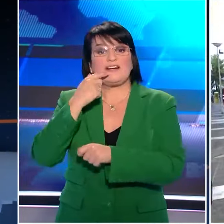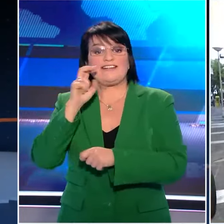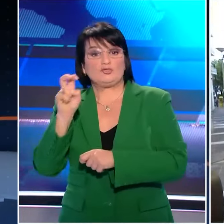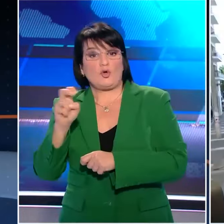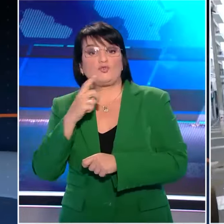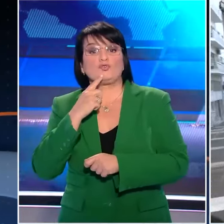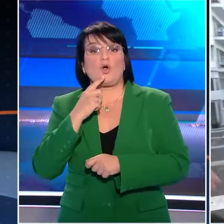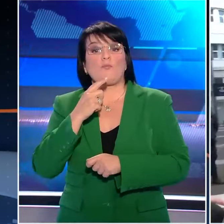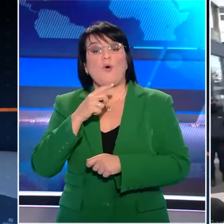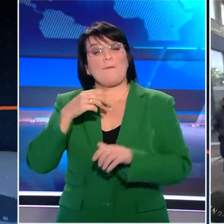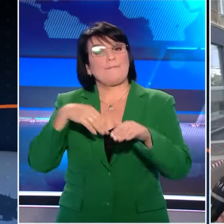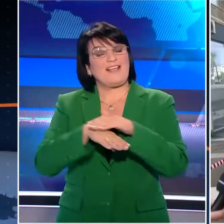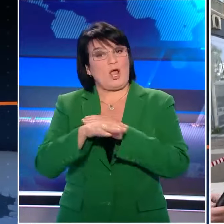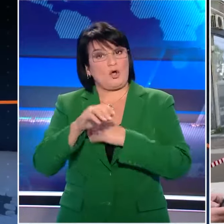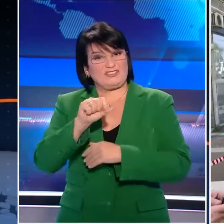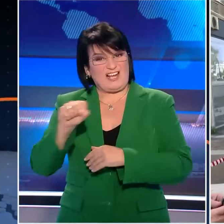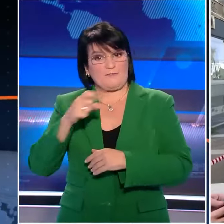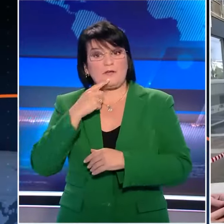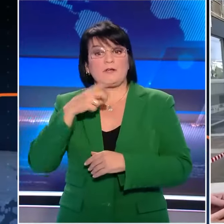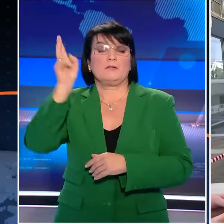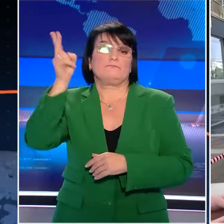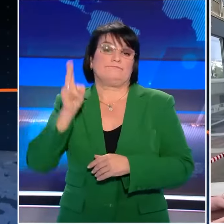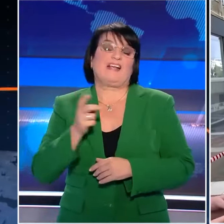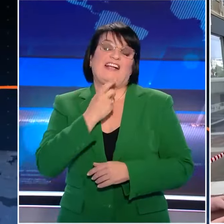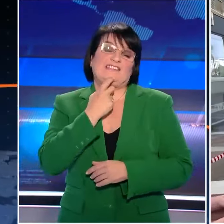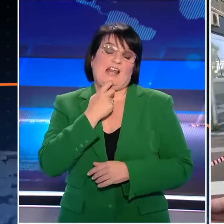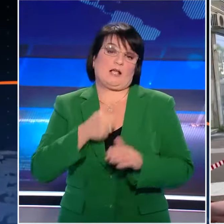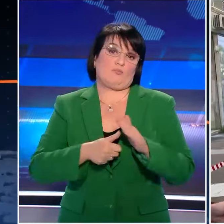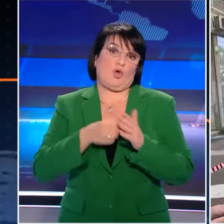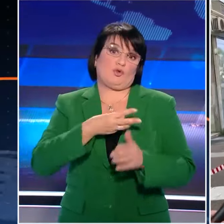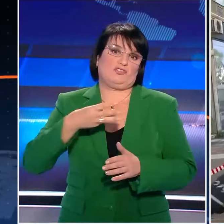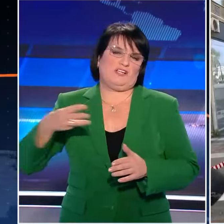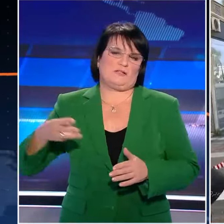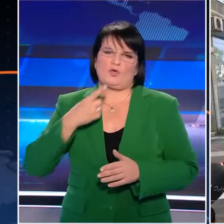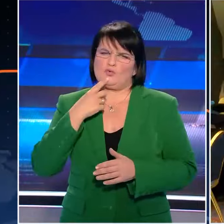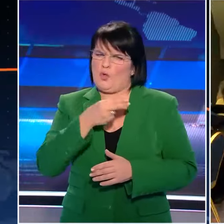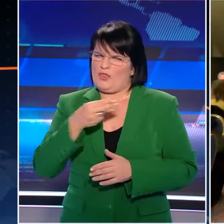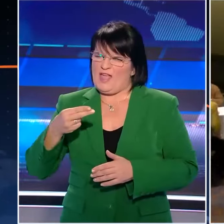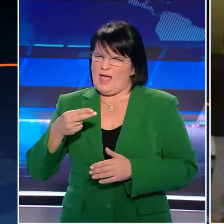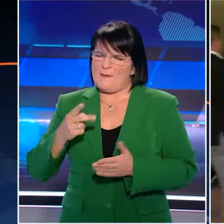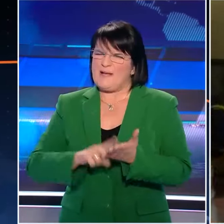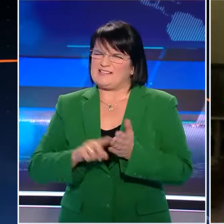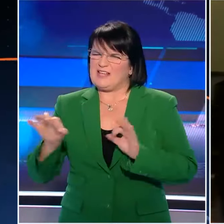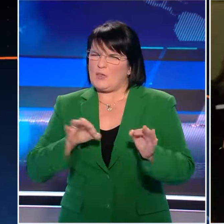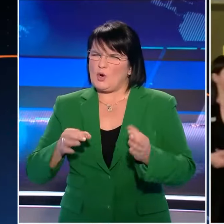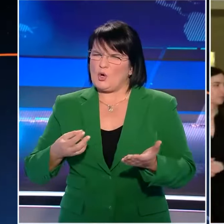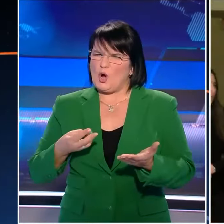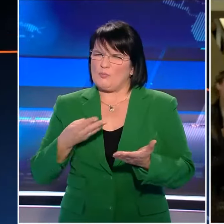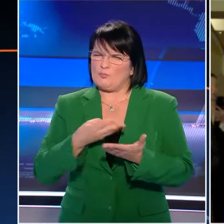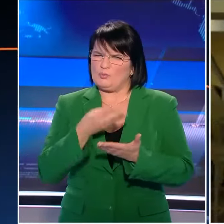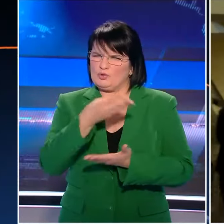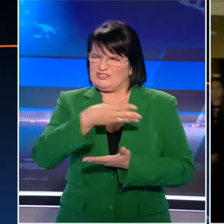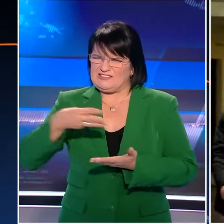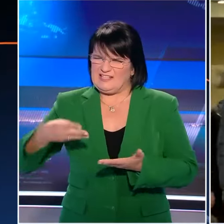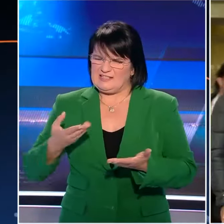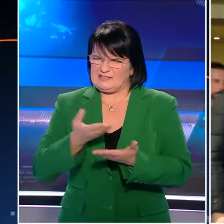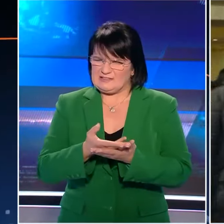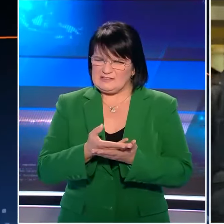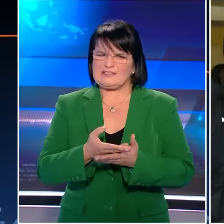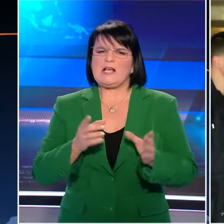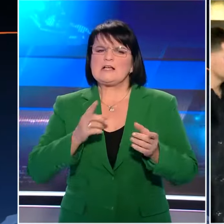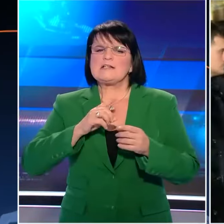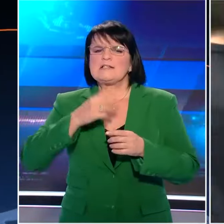Σεραφείμ, εξαπείλησε με ανακοίνωσή του επίθεση κατά του Στέφανου Κασελάκη για την απόφασή του να καταθέσει ο ΣΥΡΙΖΑ σχέδιο νόμου για τις σχέσεις κράτους-Εκκλησίας με βάση